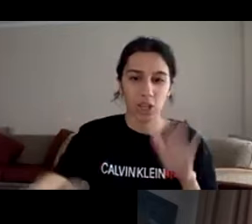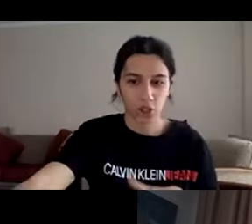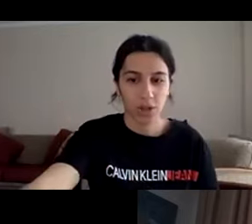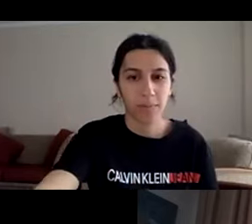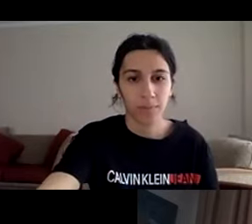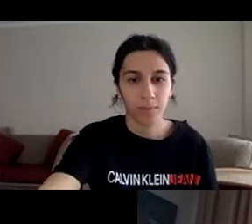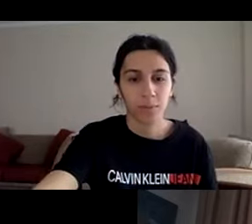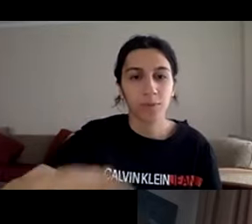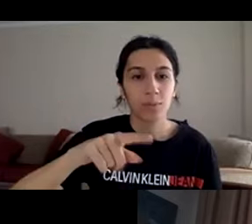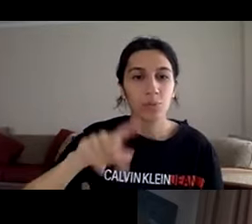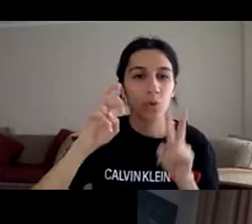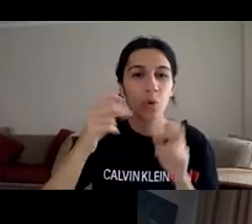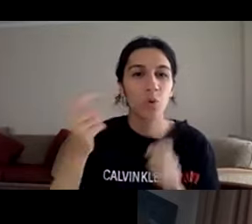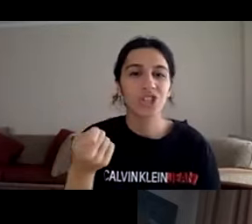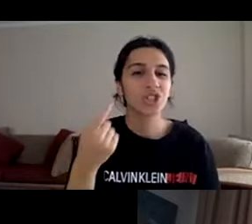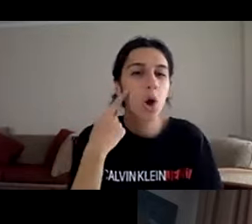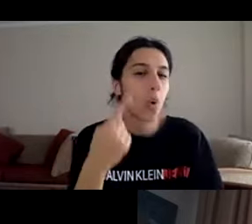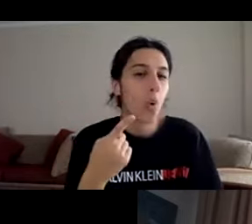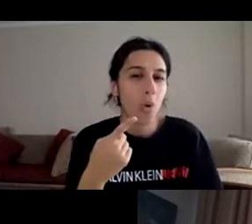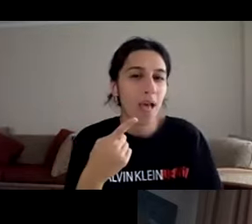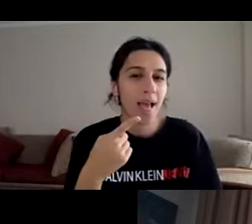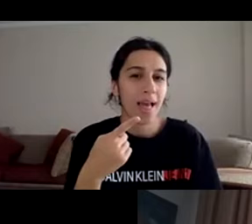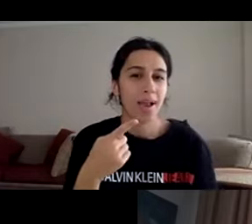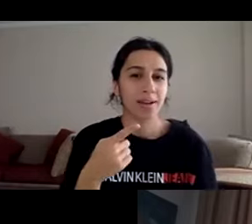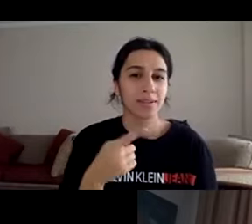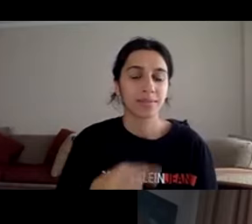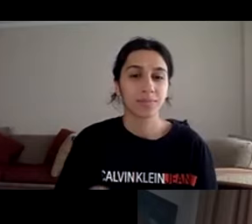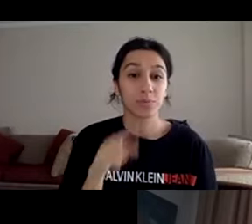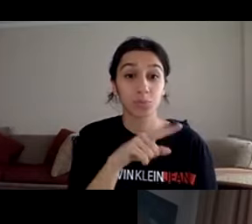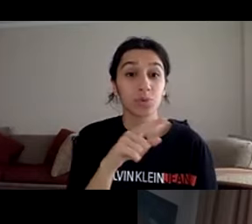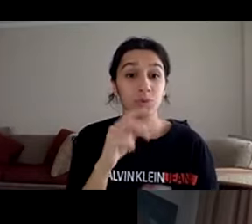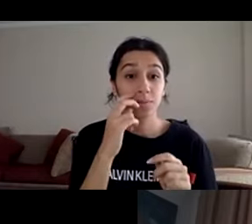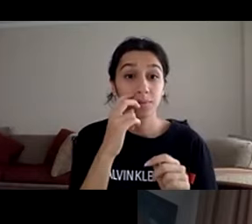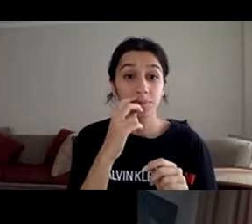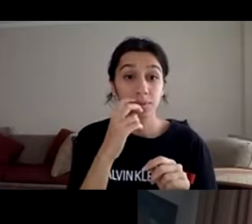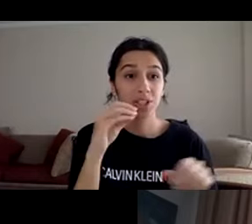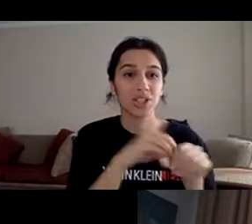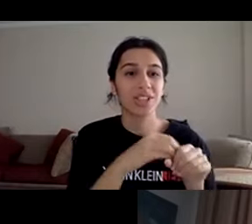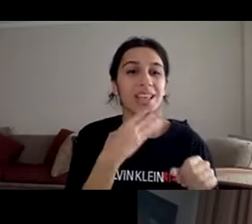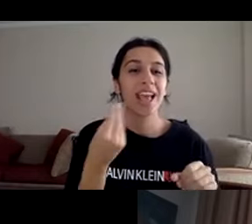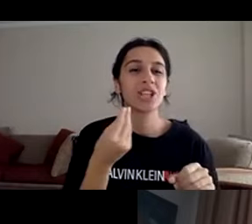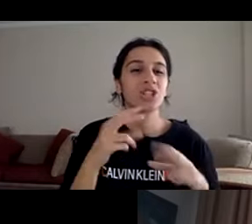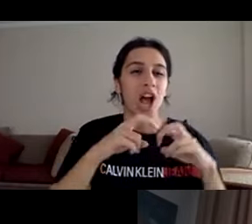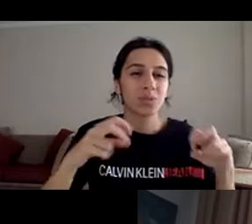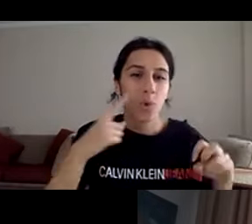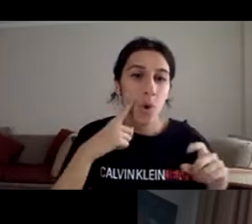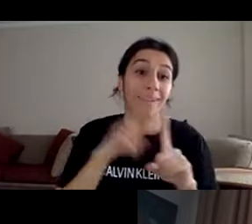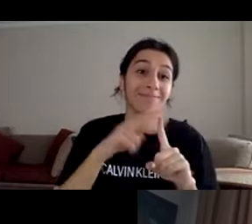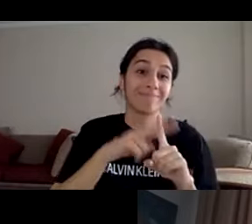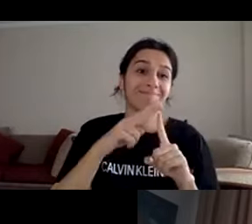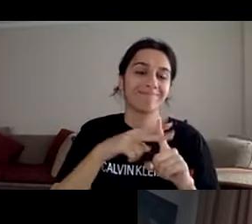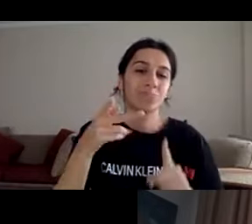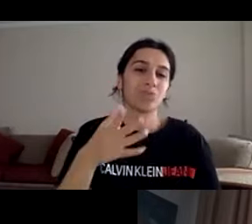çalışan bilim insanları, bu alandaki genç araştırmacılar aramıza daha çok katılsın. Amacımız